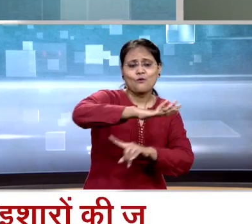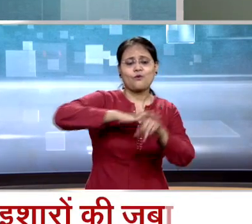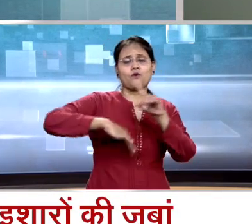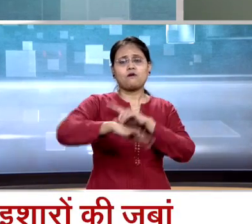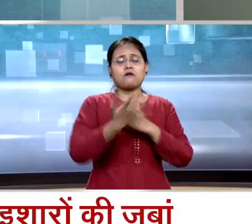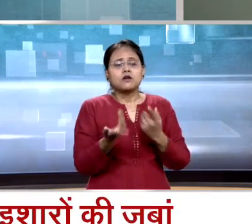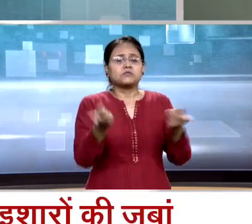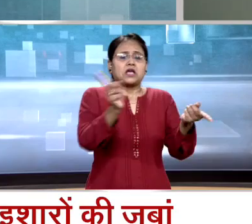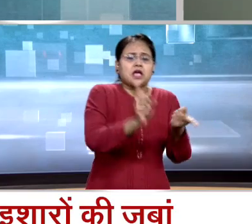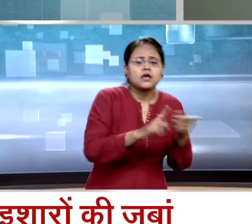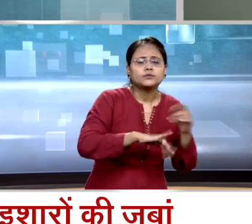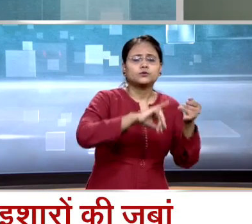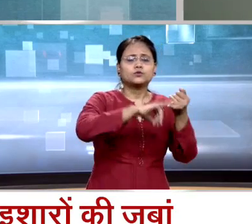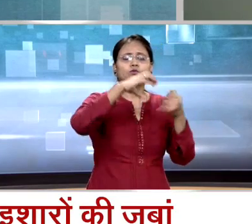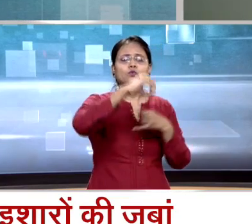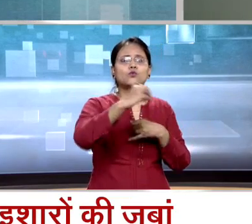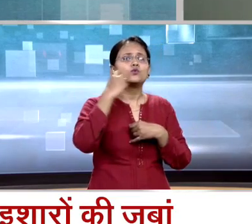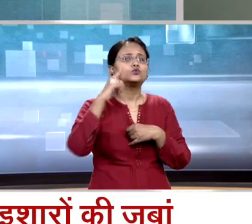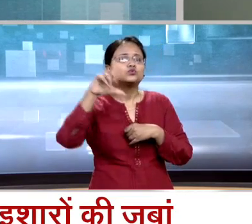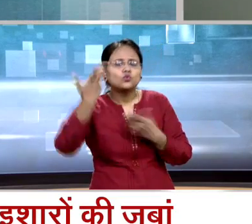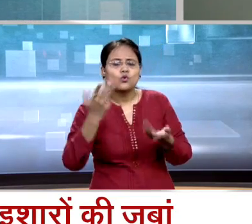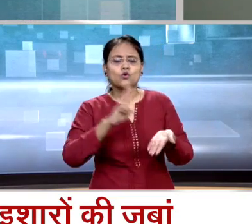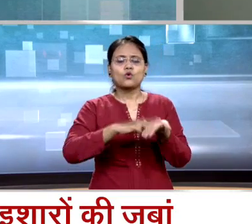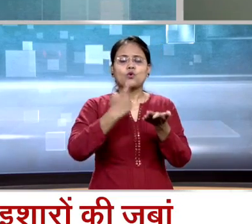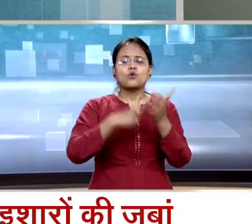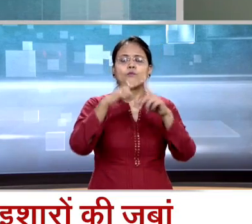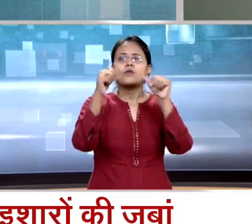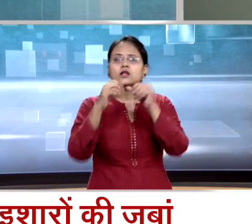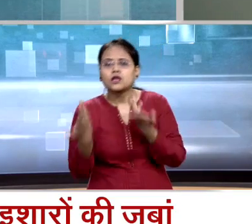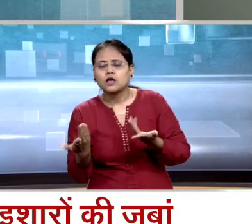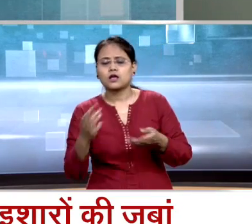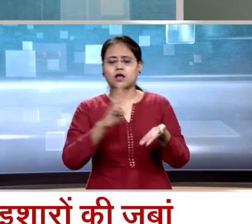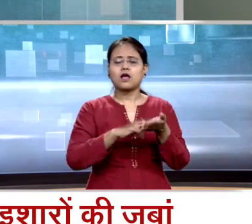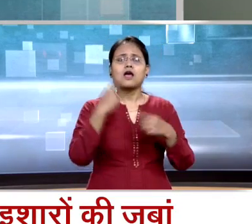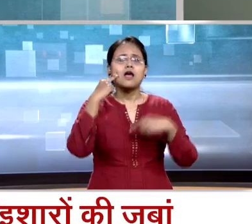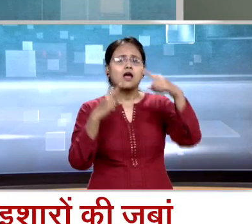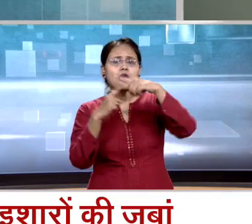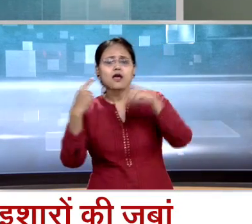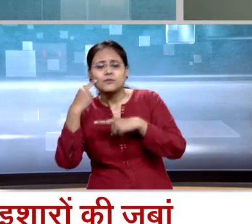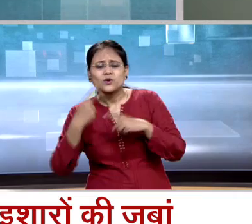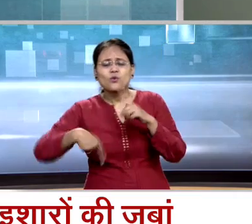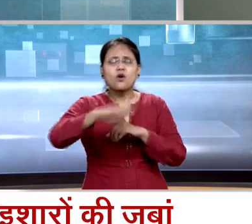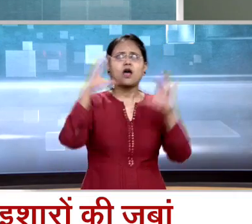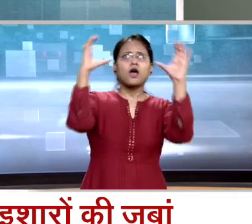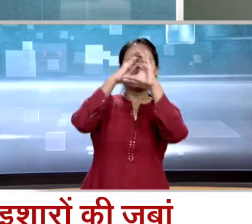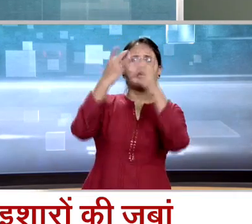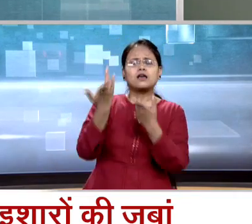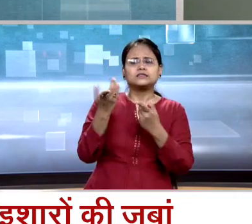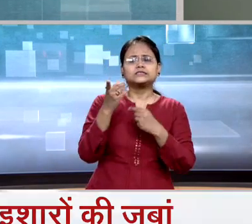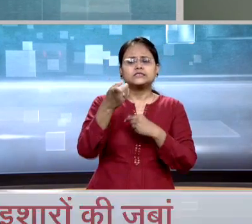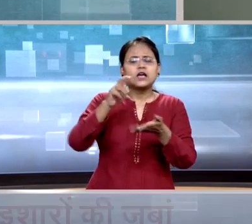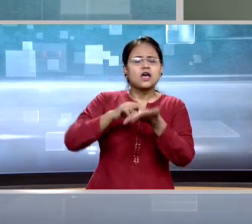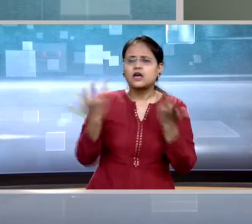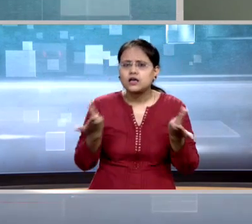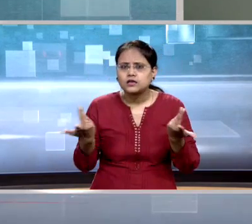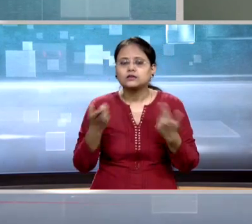कभी उनके सामने सॉइल आ जाता था या मृदा या कोई और नाम आ जाता था, माटी आ जाता था, तो ये लोग कंफ्यूज हो जाते थे कि भाई ये क्या चीज़